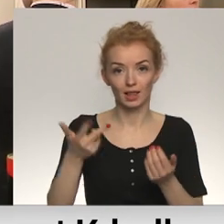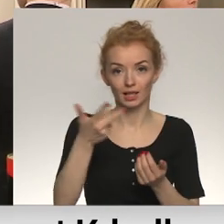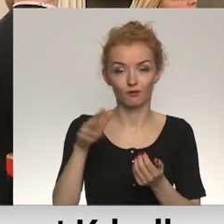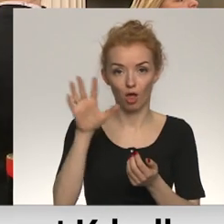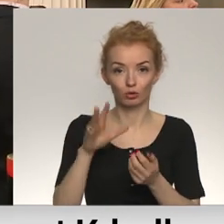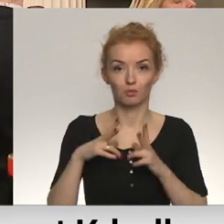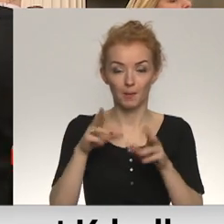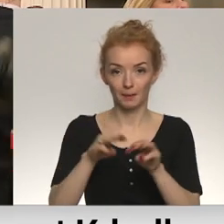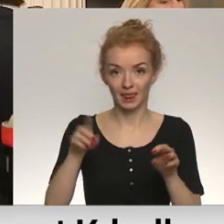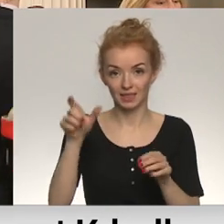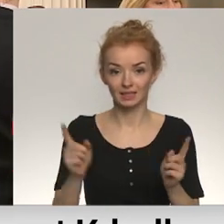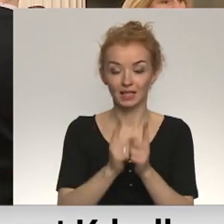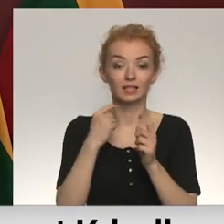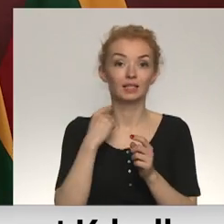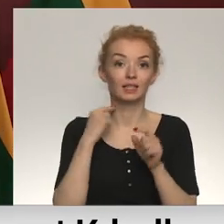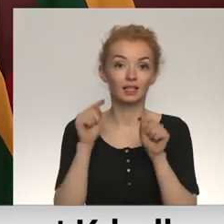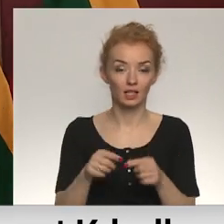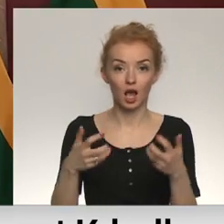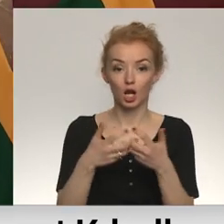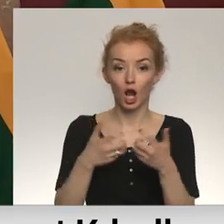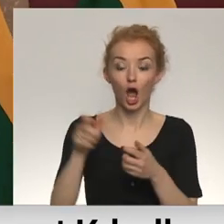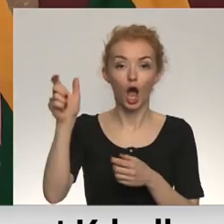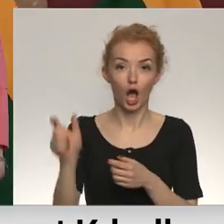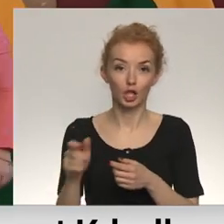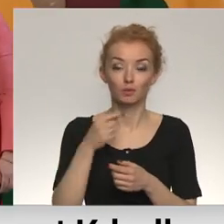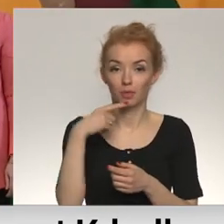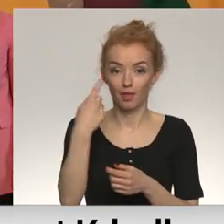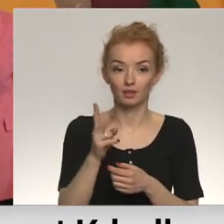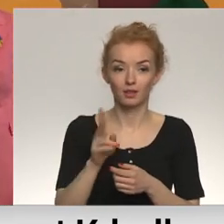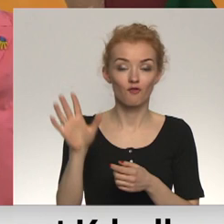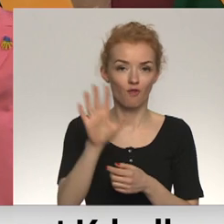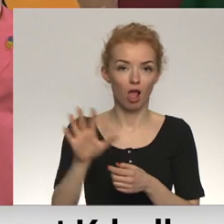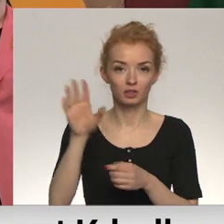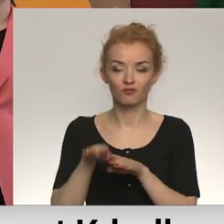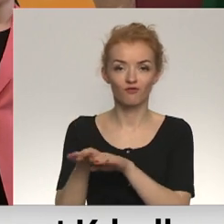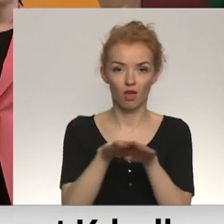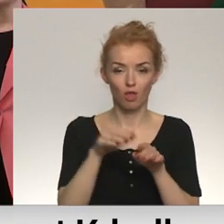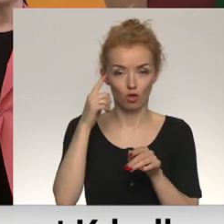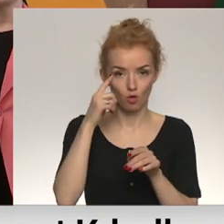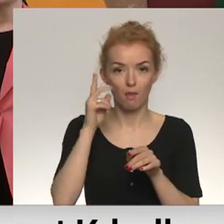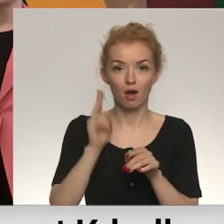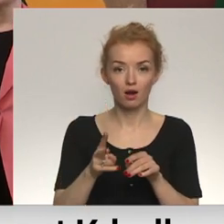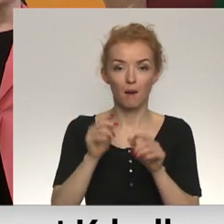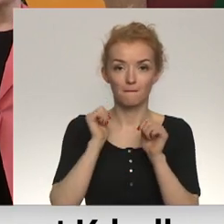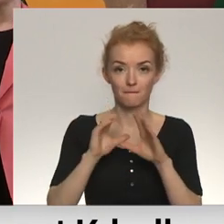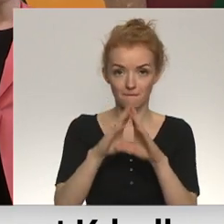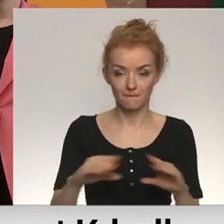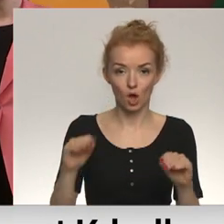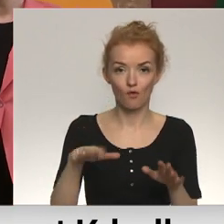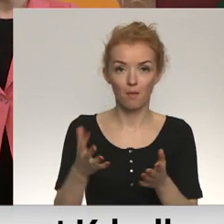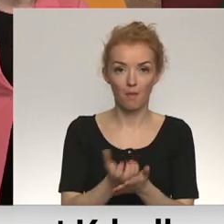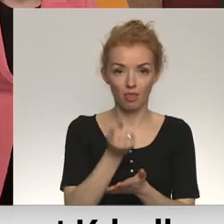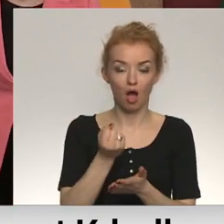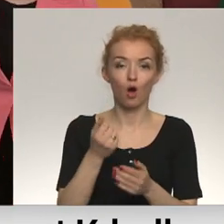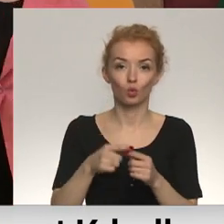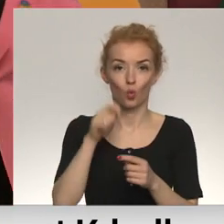Rīgā. Latvijas premjers Krišjāns Kariņš preses konferencē pauda, valstis ir vienisprāts, ka miers karā ir panākams ar Ukrainas